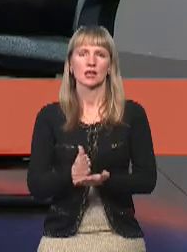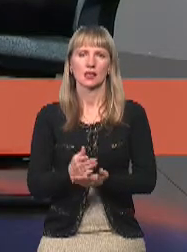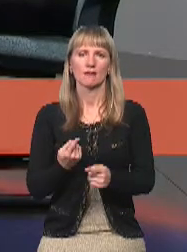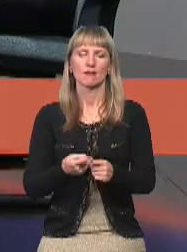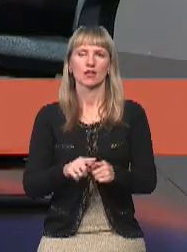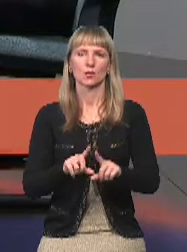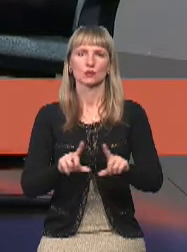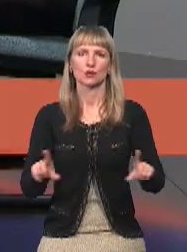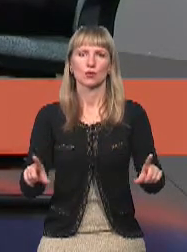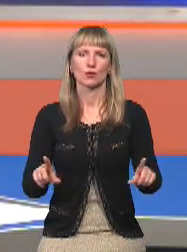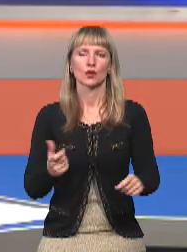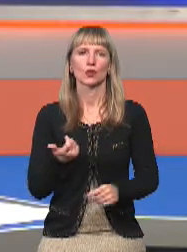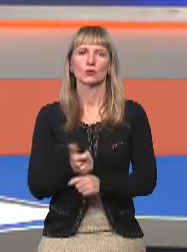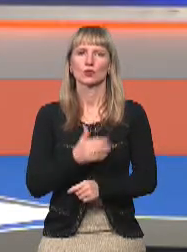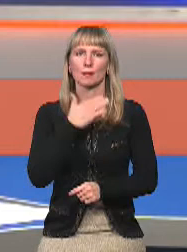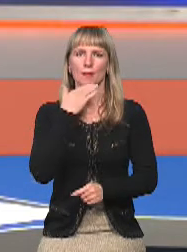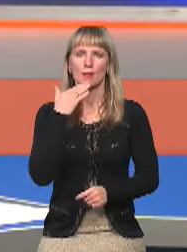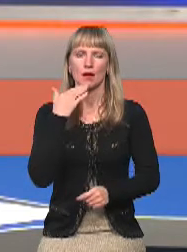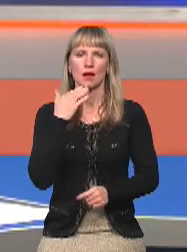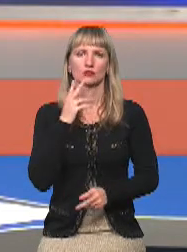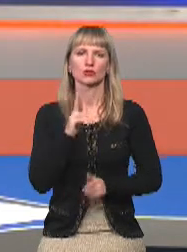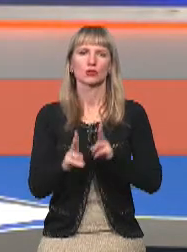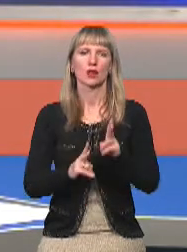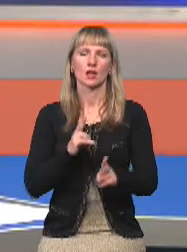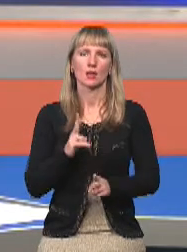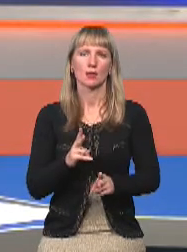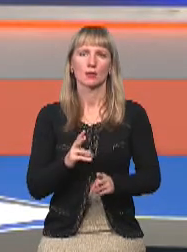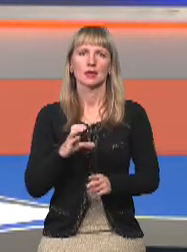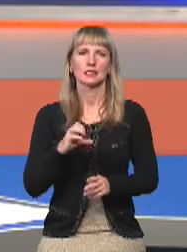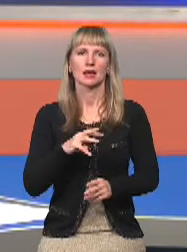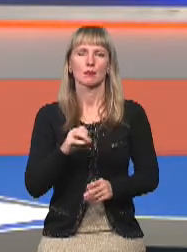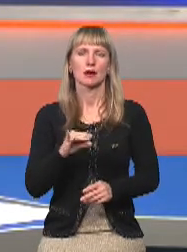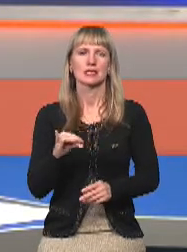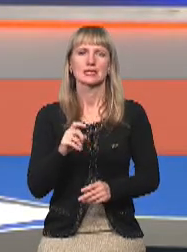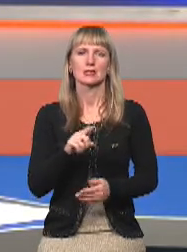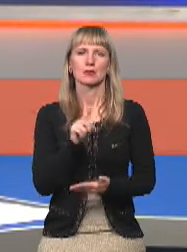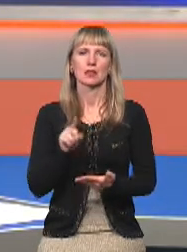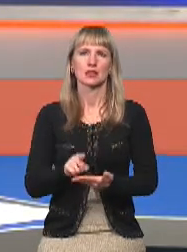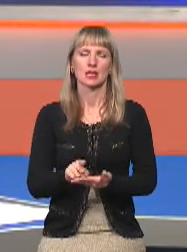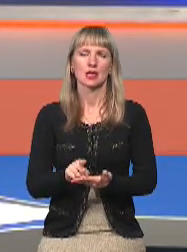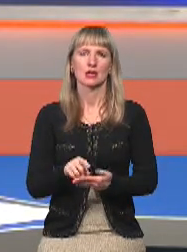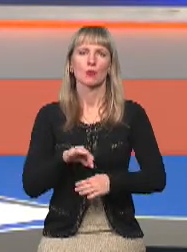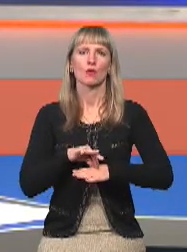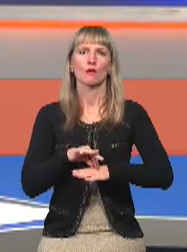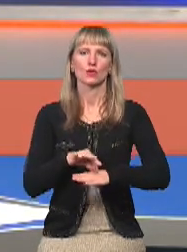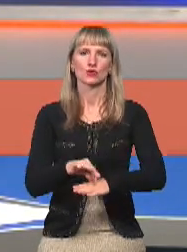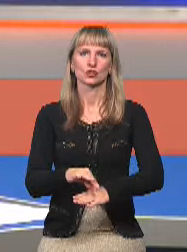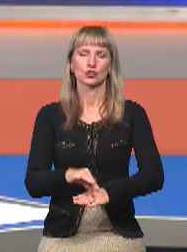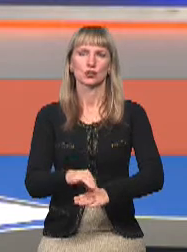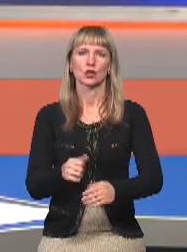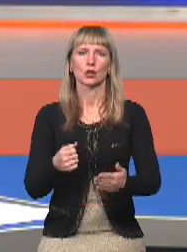установі. Дуже багато нарікань саме з питання поводження